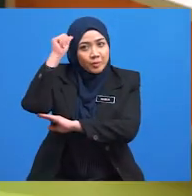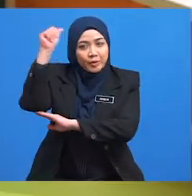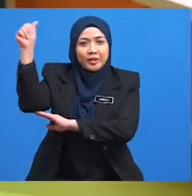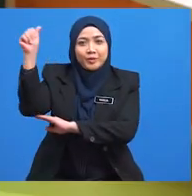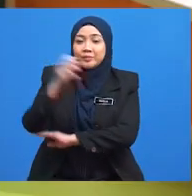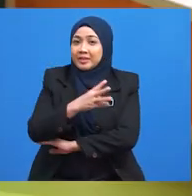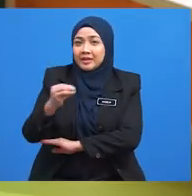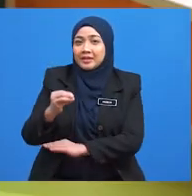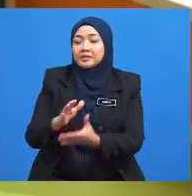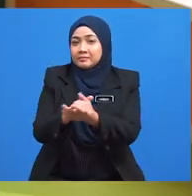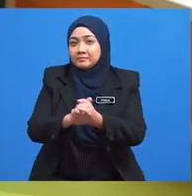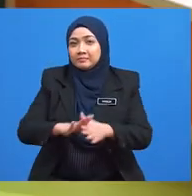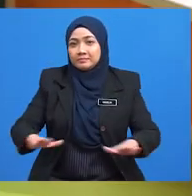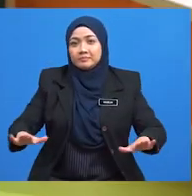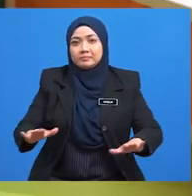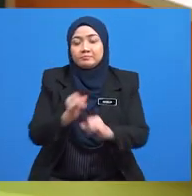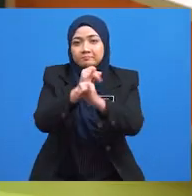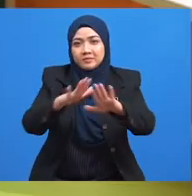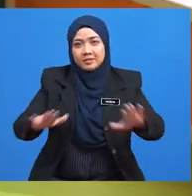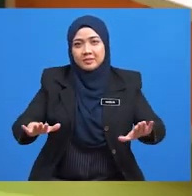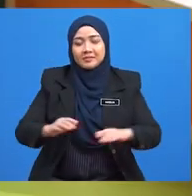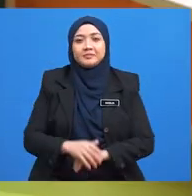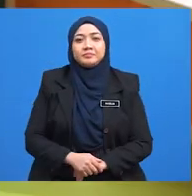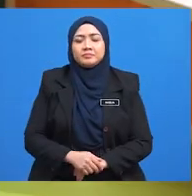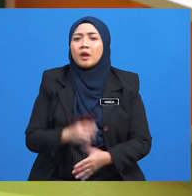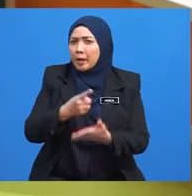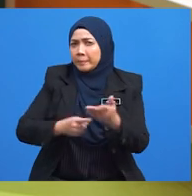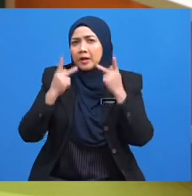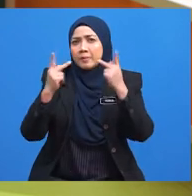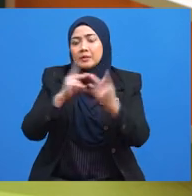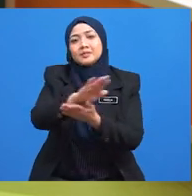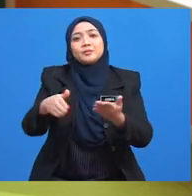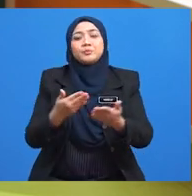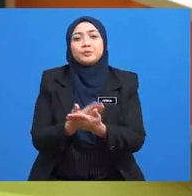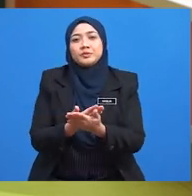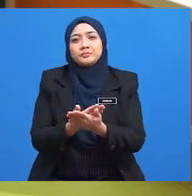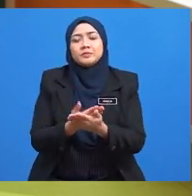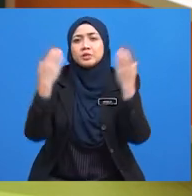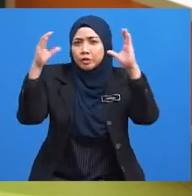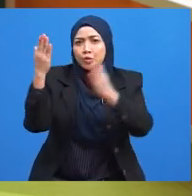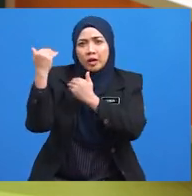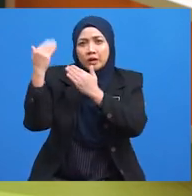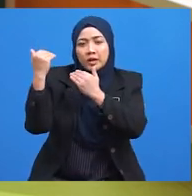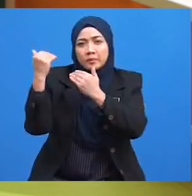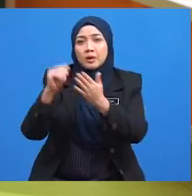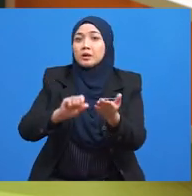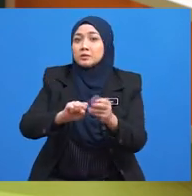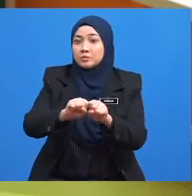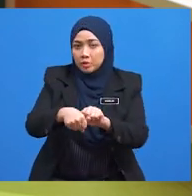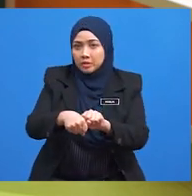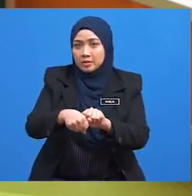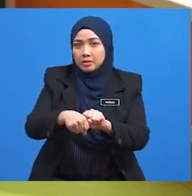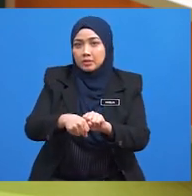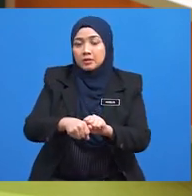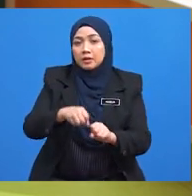Assalamualaikum dan selamat sejahtera pelajar yang dikasihi sekalian. Apa khabar semua? Cikgu berharap agar pelajar berada dalam